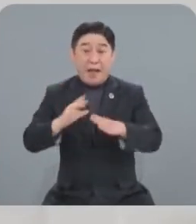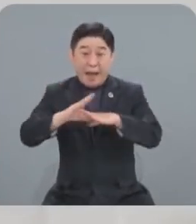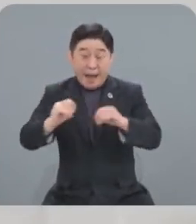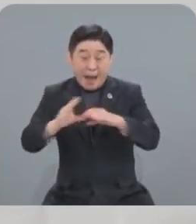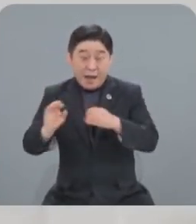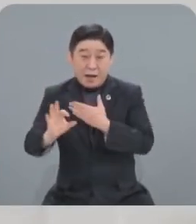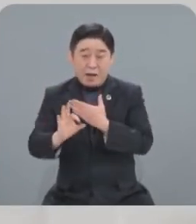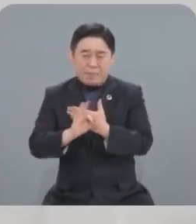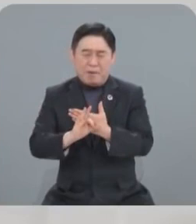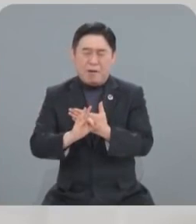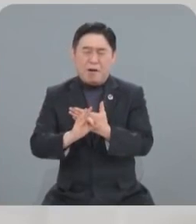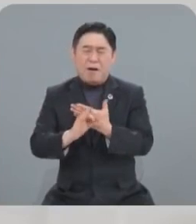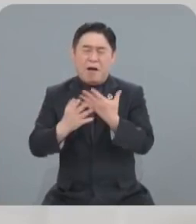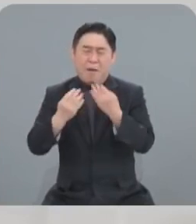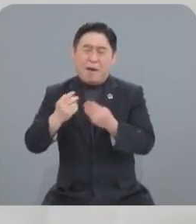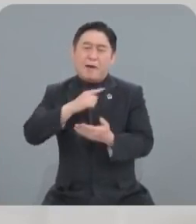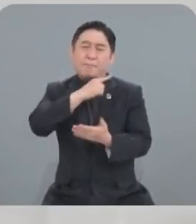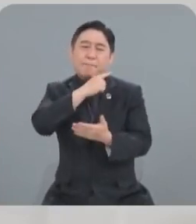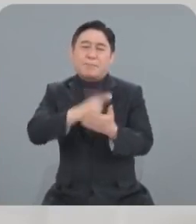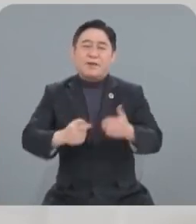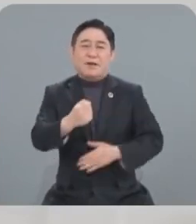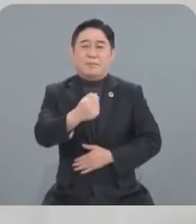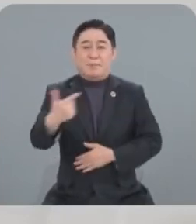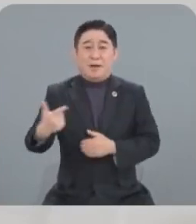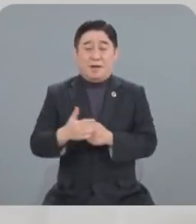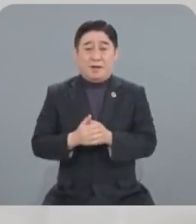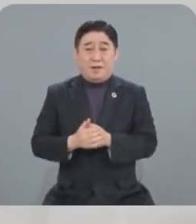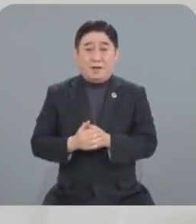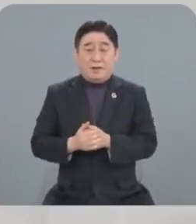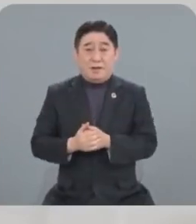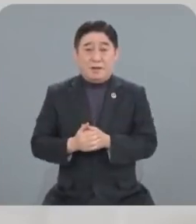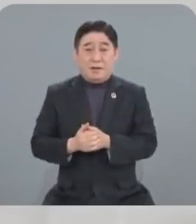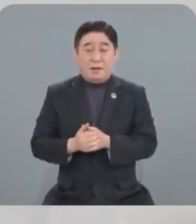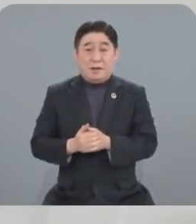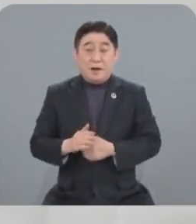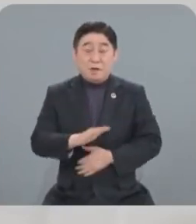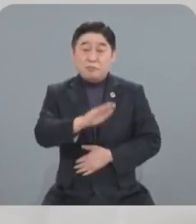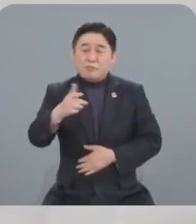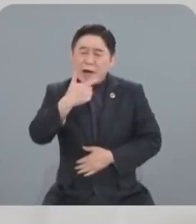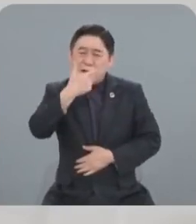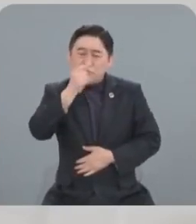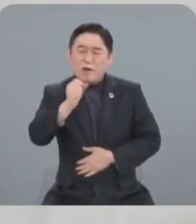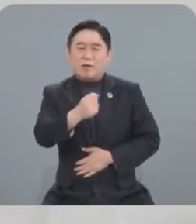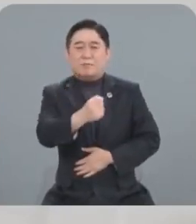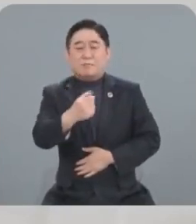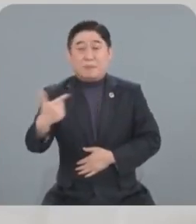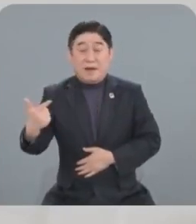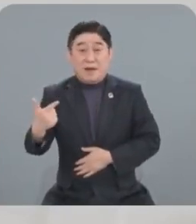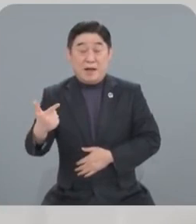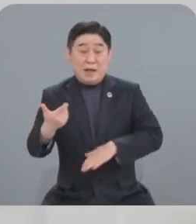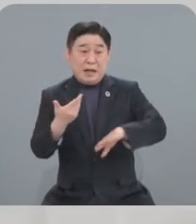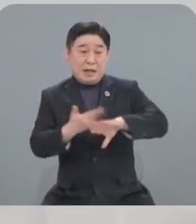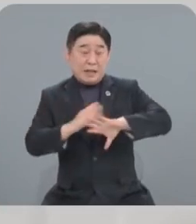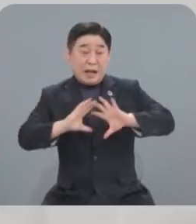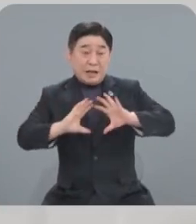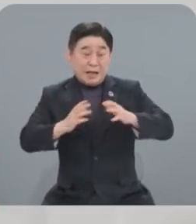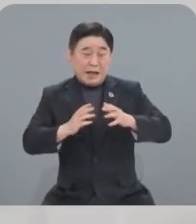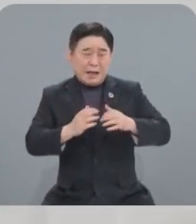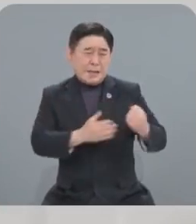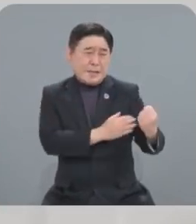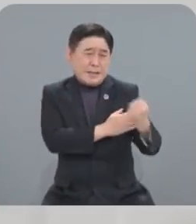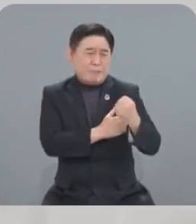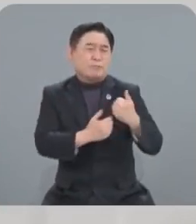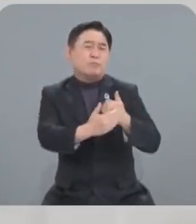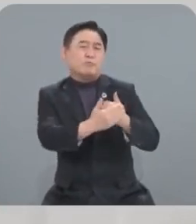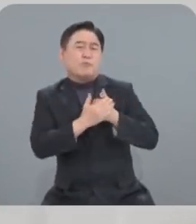너무 많은 대가를 치러야 합니다 우리가 부족한 것이 많어 당연하다 힘을 빌려야 할 땐